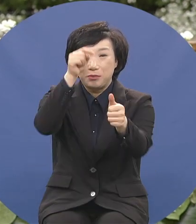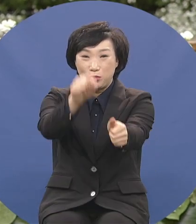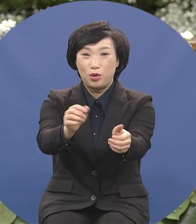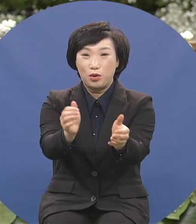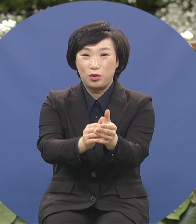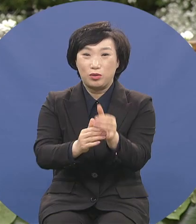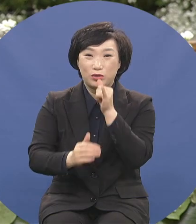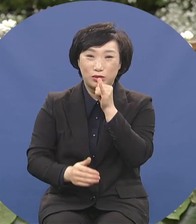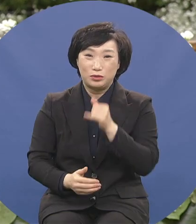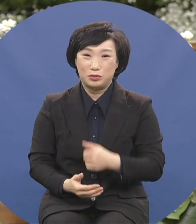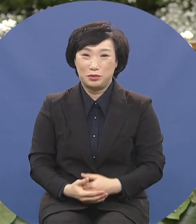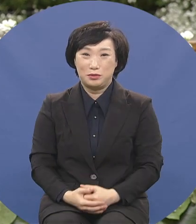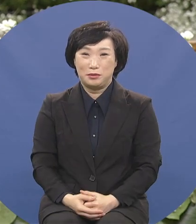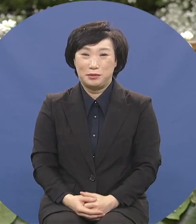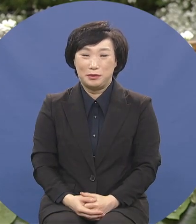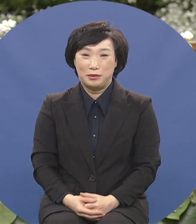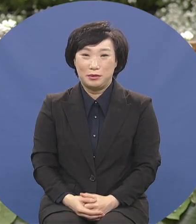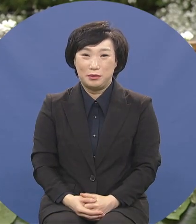명령했는데